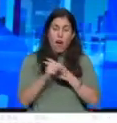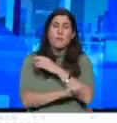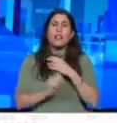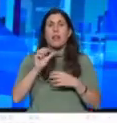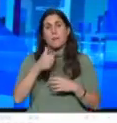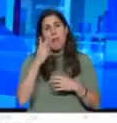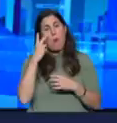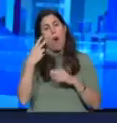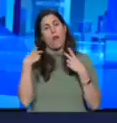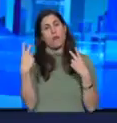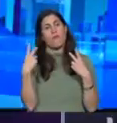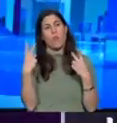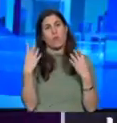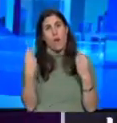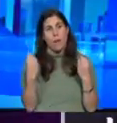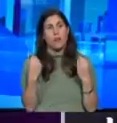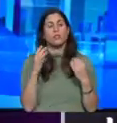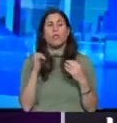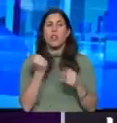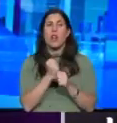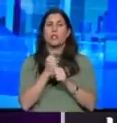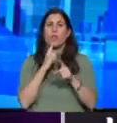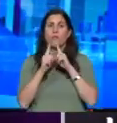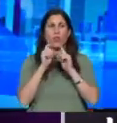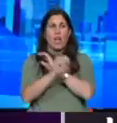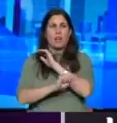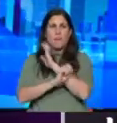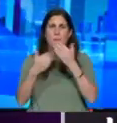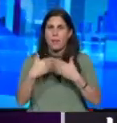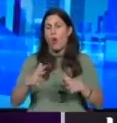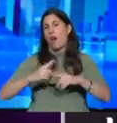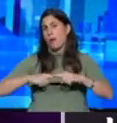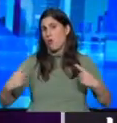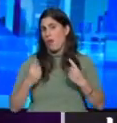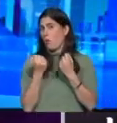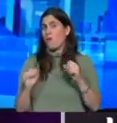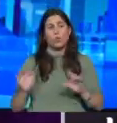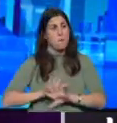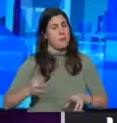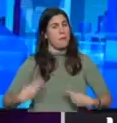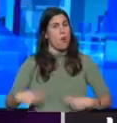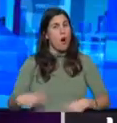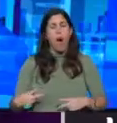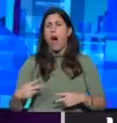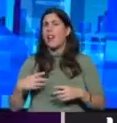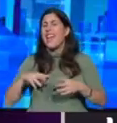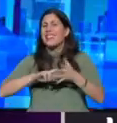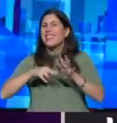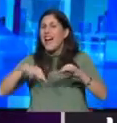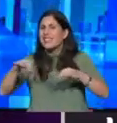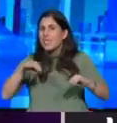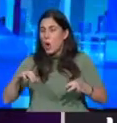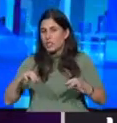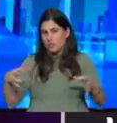למינהל רואה חשיבות רבה בקיומו של דיון אקדמי פתוח, מגוון וחופשי, ללא מורה על טקטיקות תקשורתיות